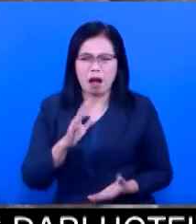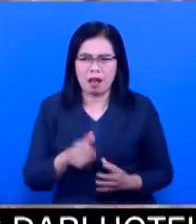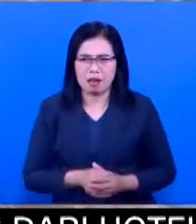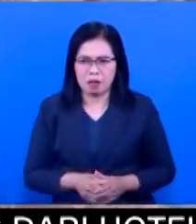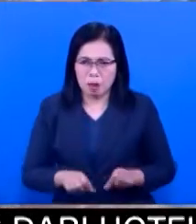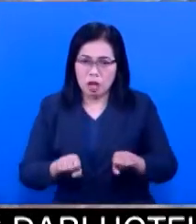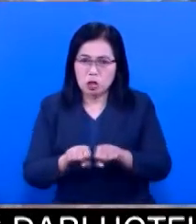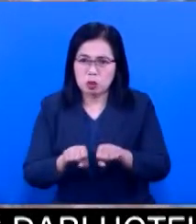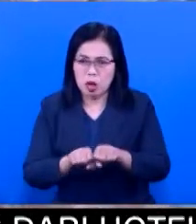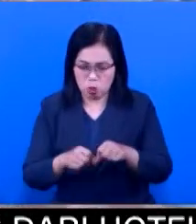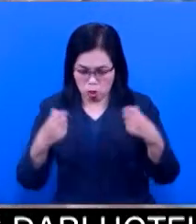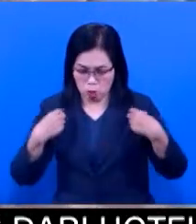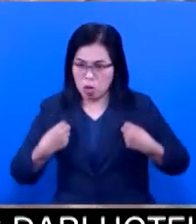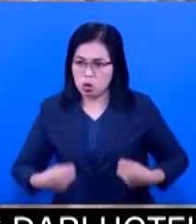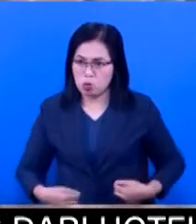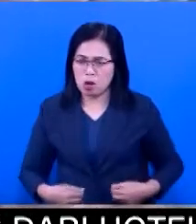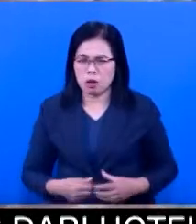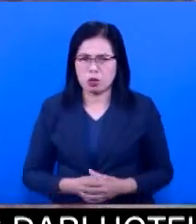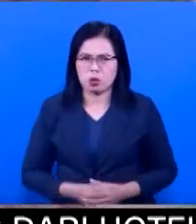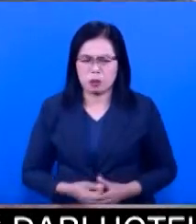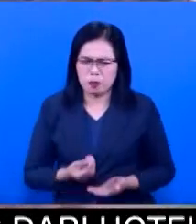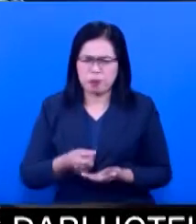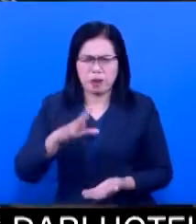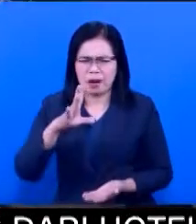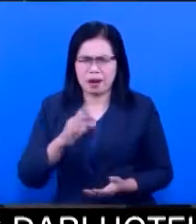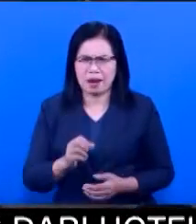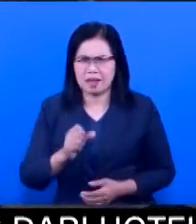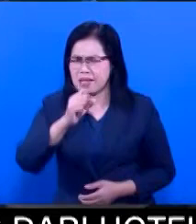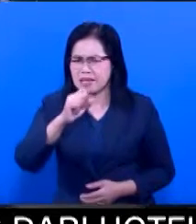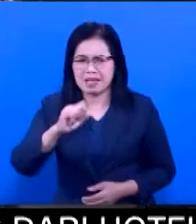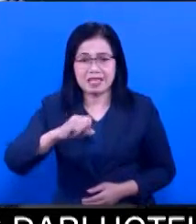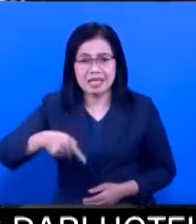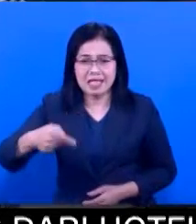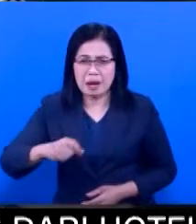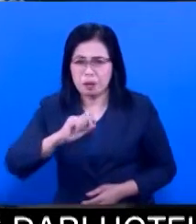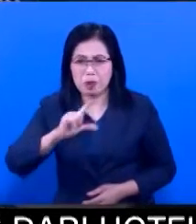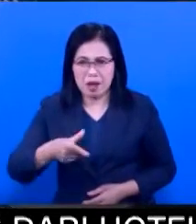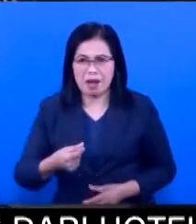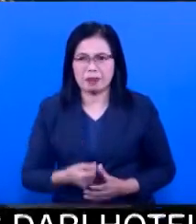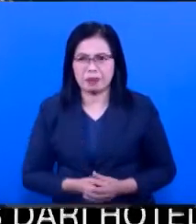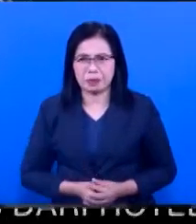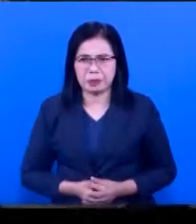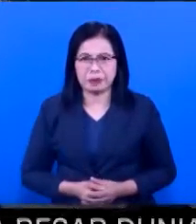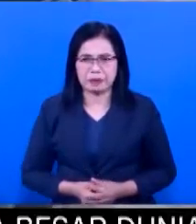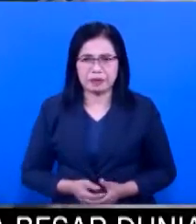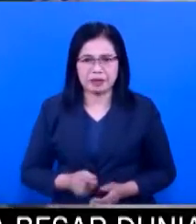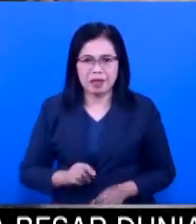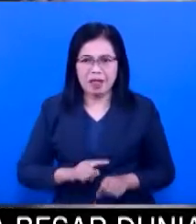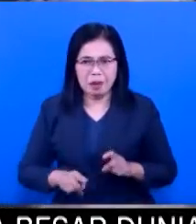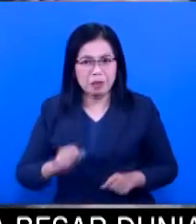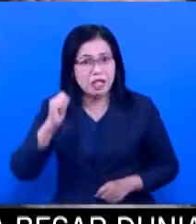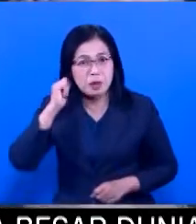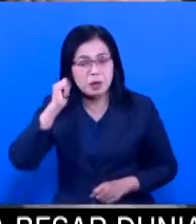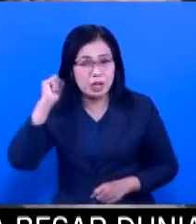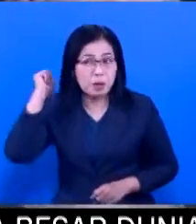baju khusus yang membutuhkan budget ratusan ribu rupiah per bulan. Meski begitu, Sandra mengaku terhibur dan dapat melepas penat dengan mengoleksi